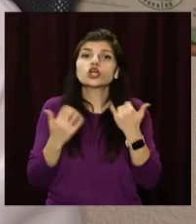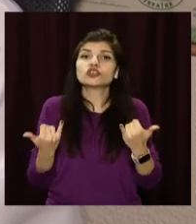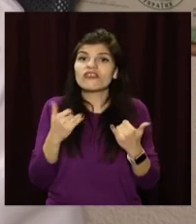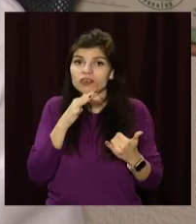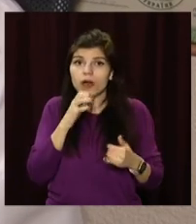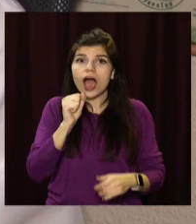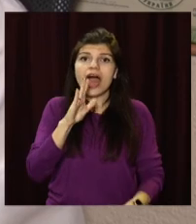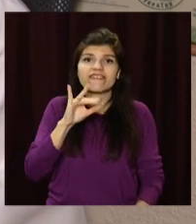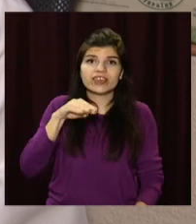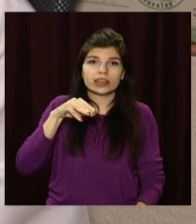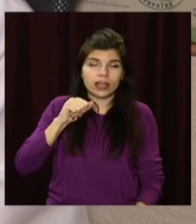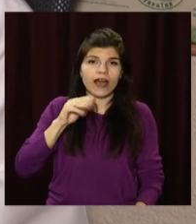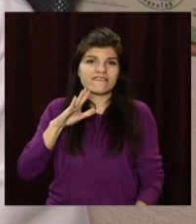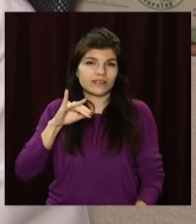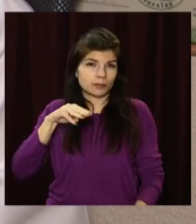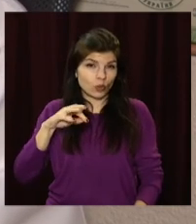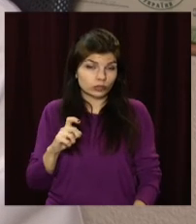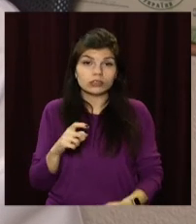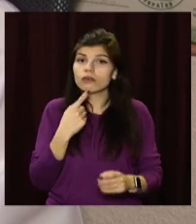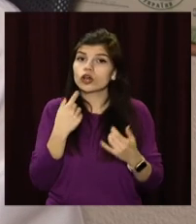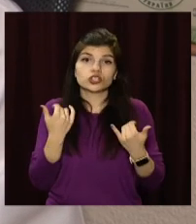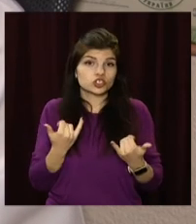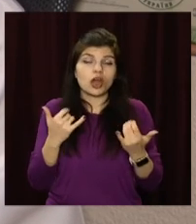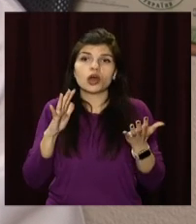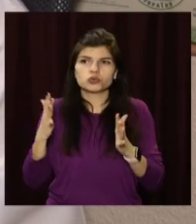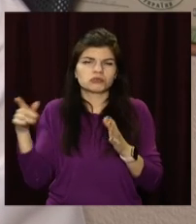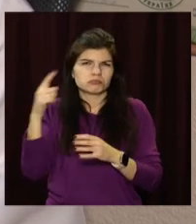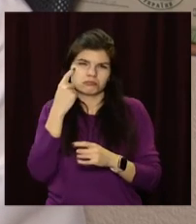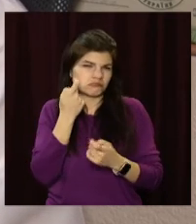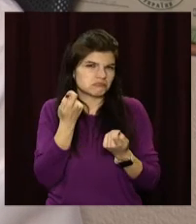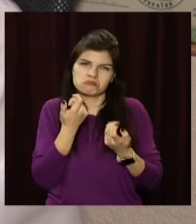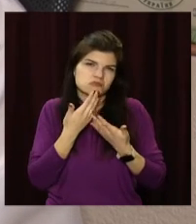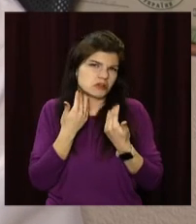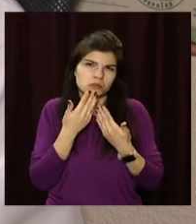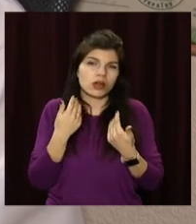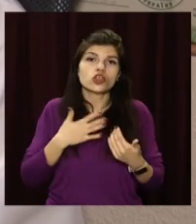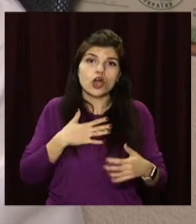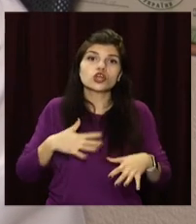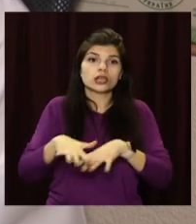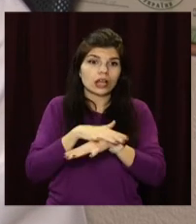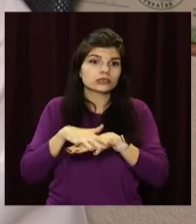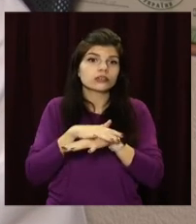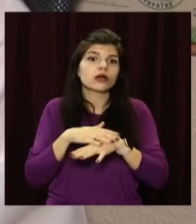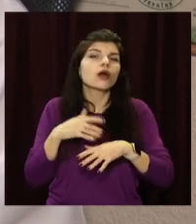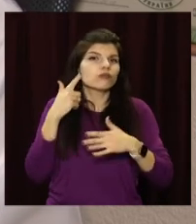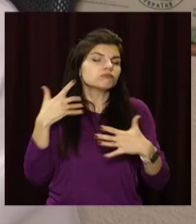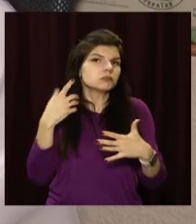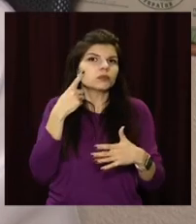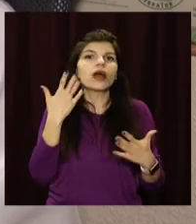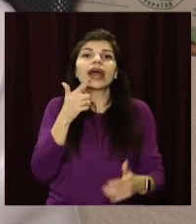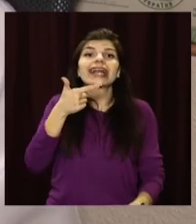мире авитаминозы в развитых странах практически не случаются. Поэтому у нашего населения, да, скорее всего, может